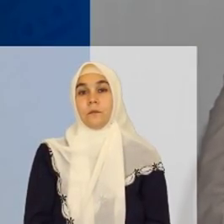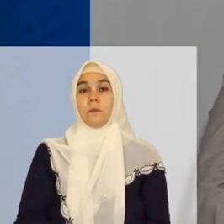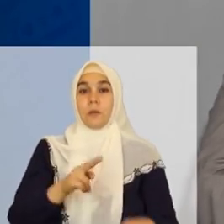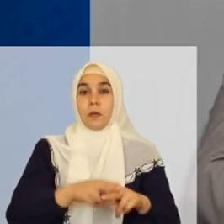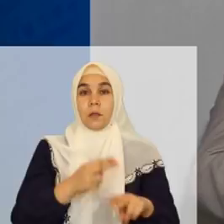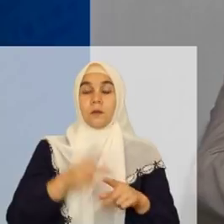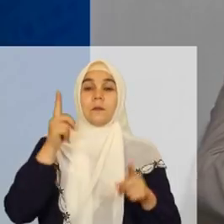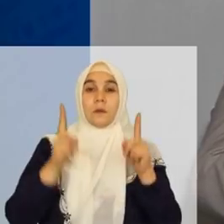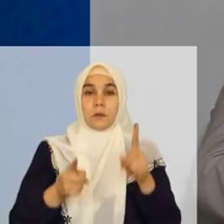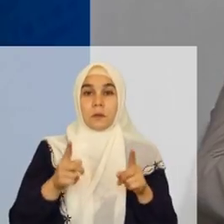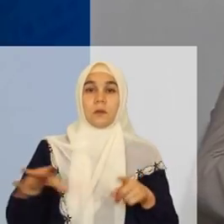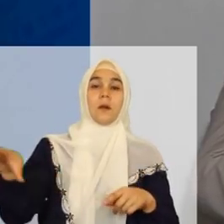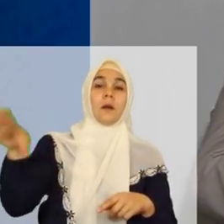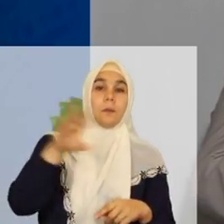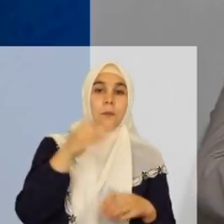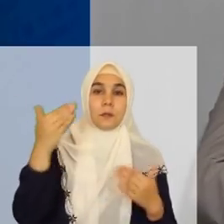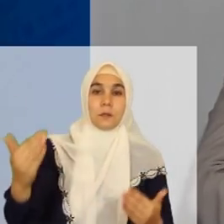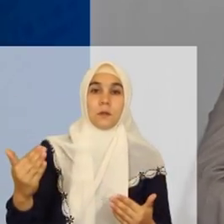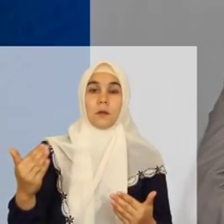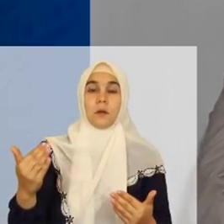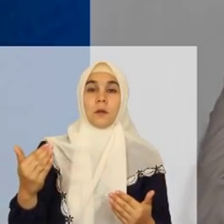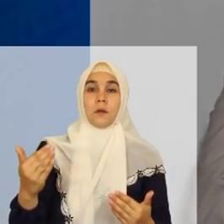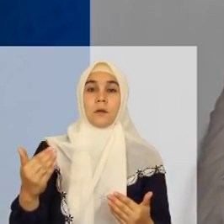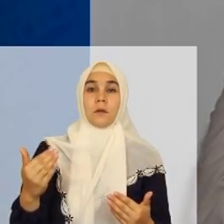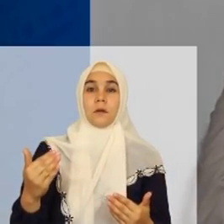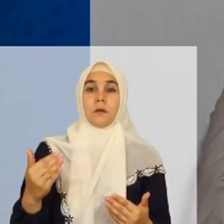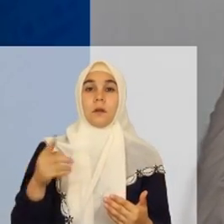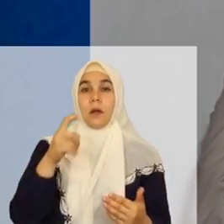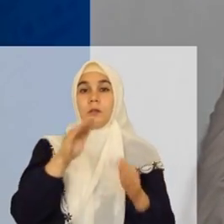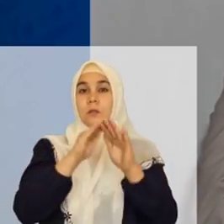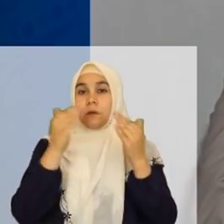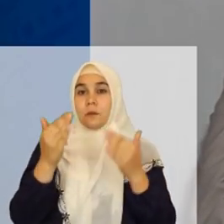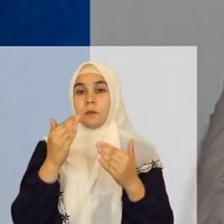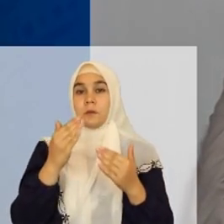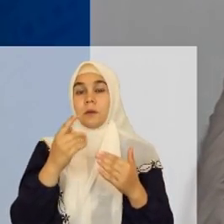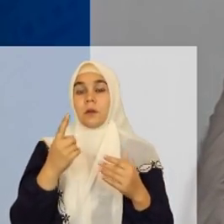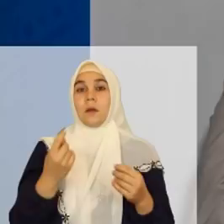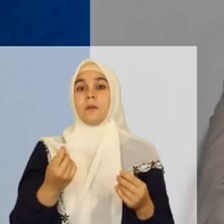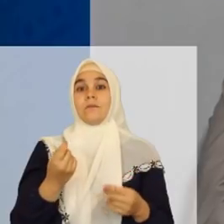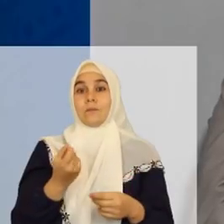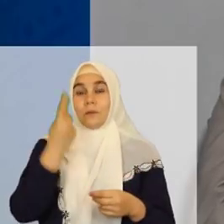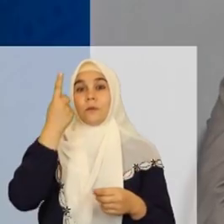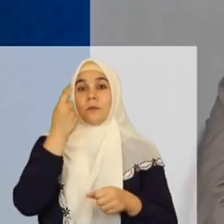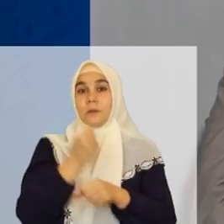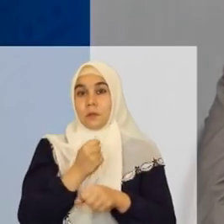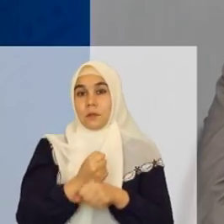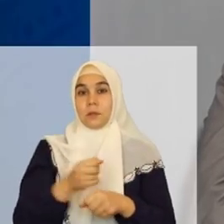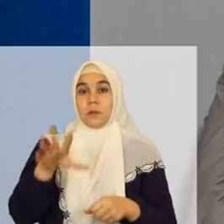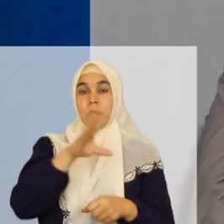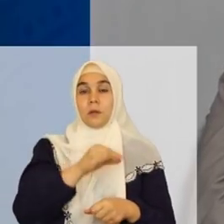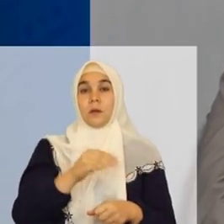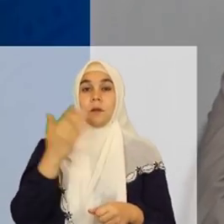Mana shu haqiqatlar hammasi haj davomida yuzaga chiqishi kerak. Buni